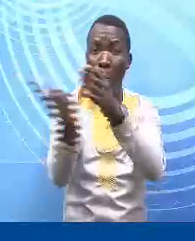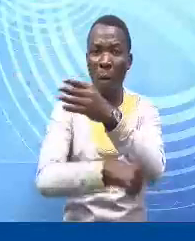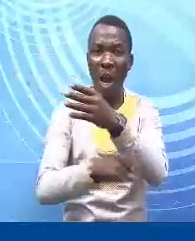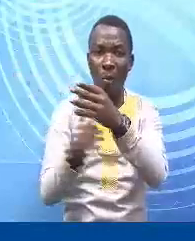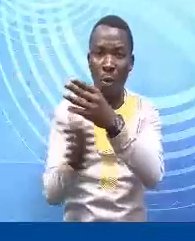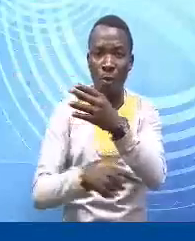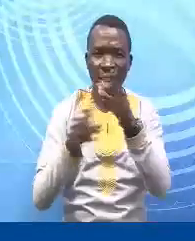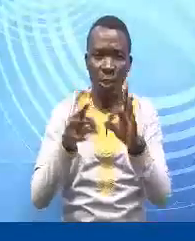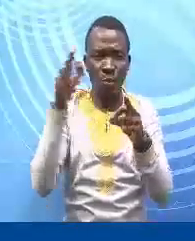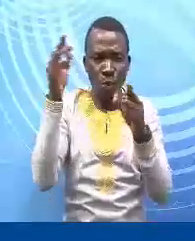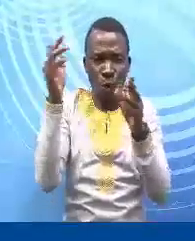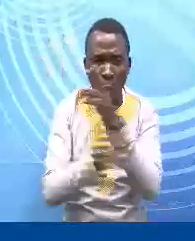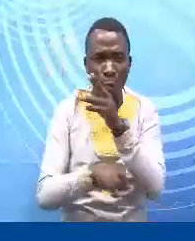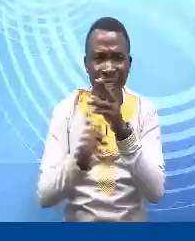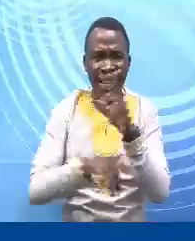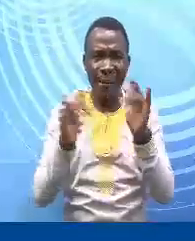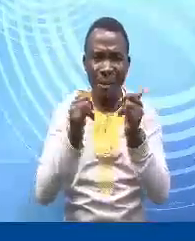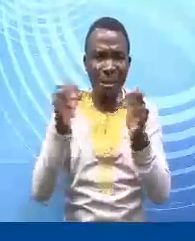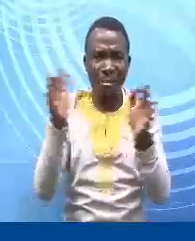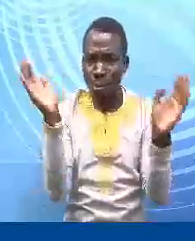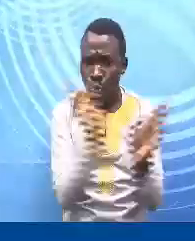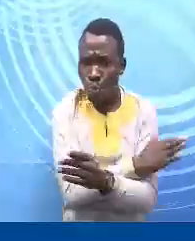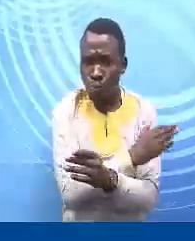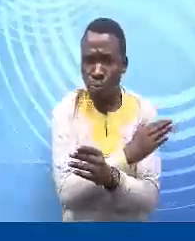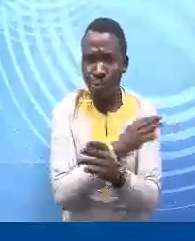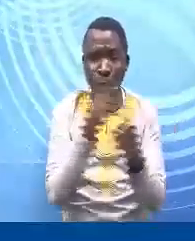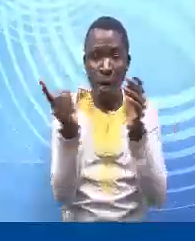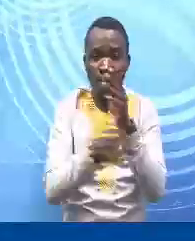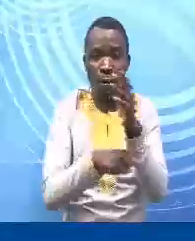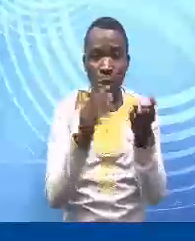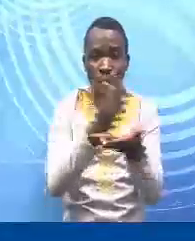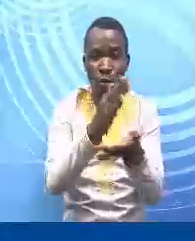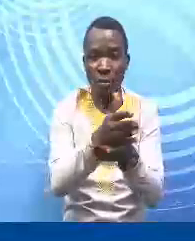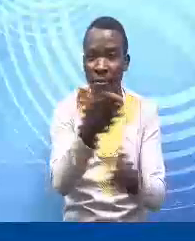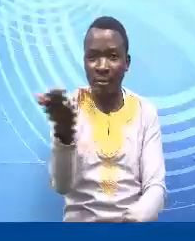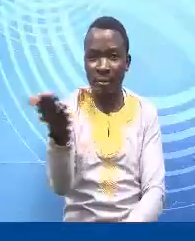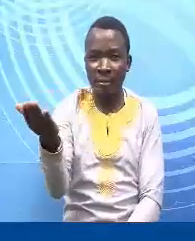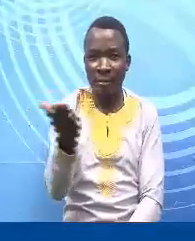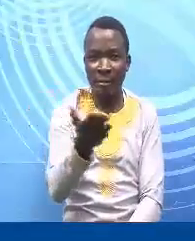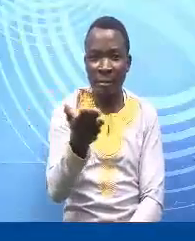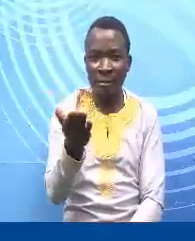Baramukubise ibyo gukubita bivaho, baramukubise umva.